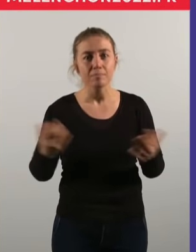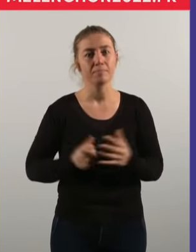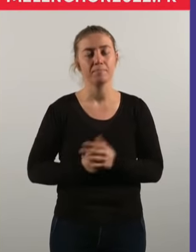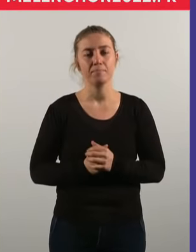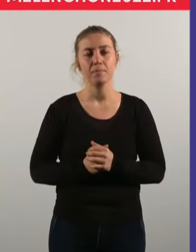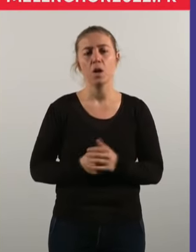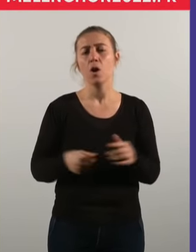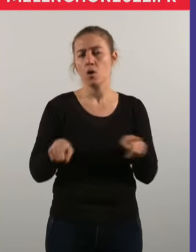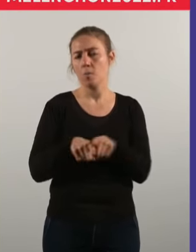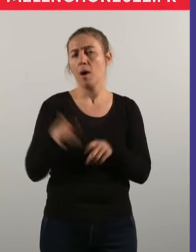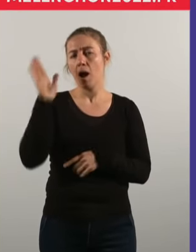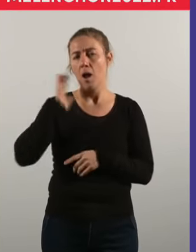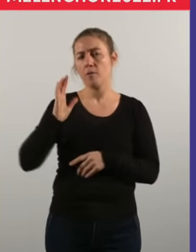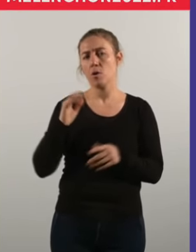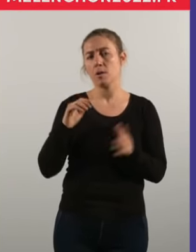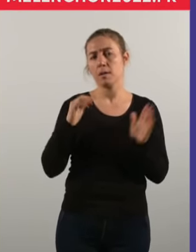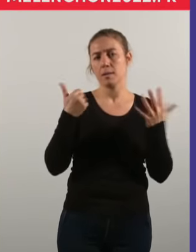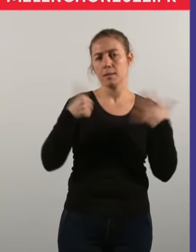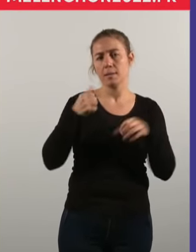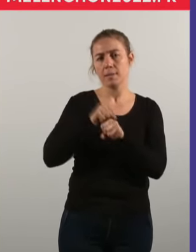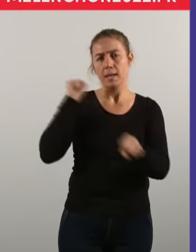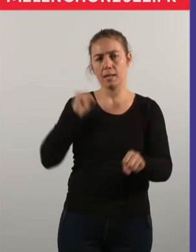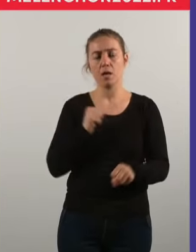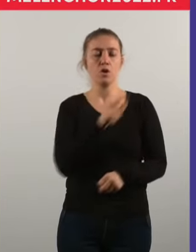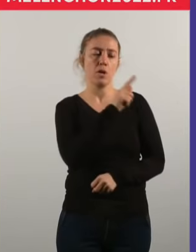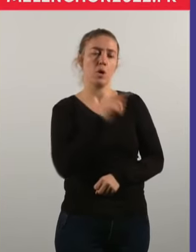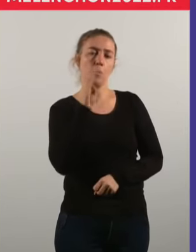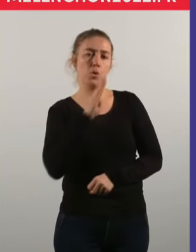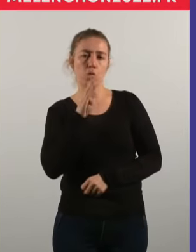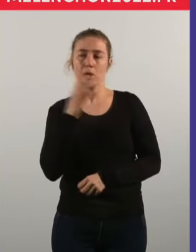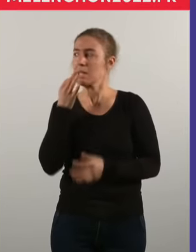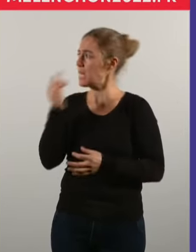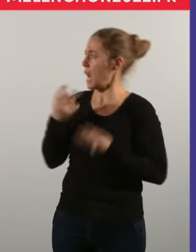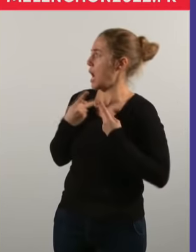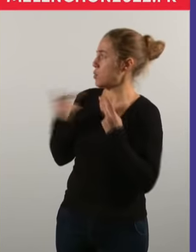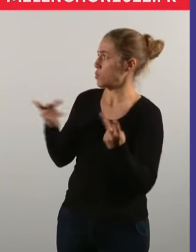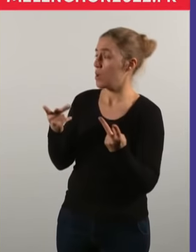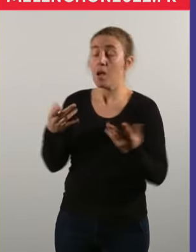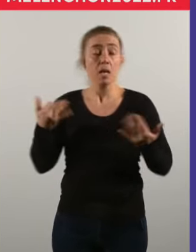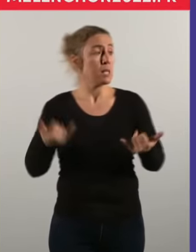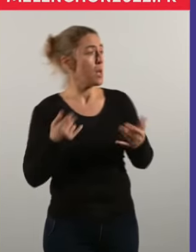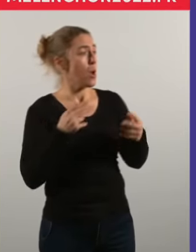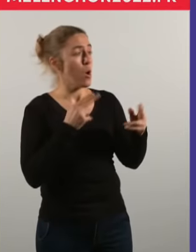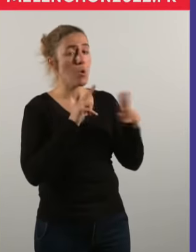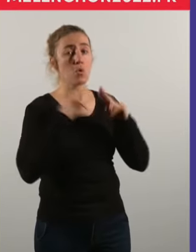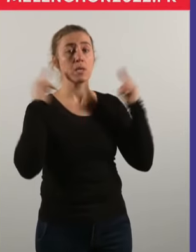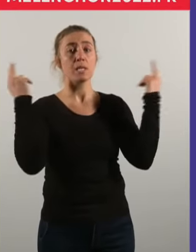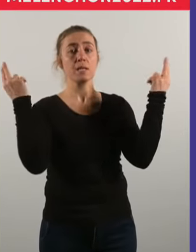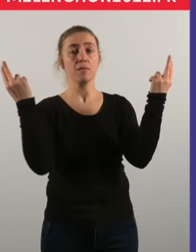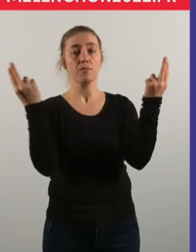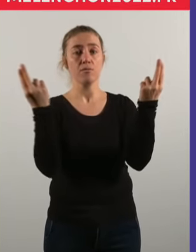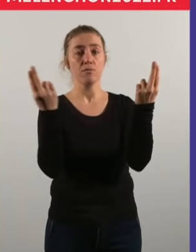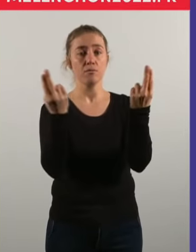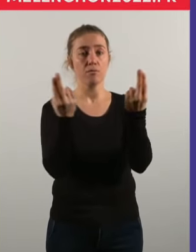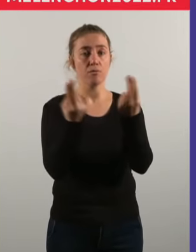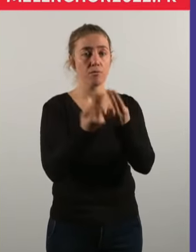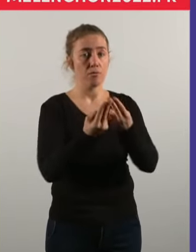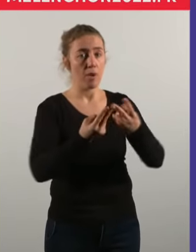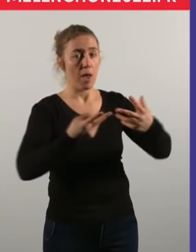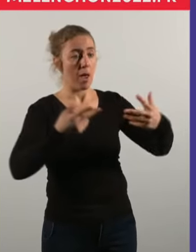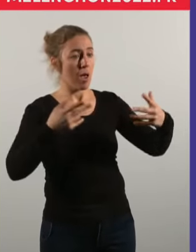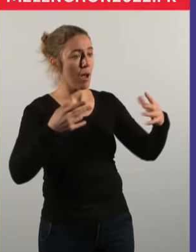au XVIe siècle, Giordano Bruno, disant que cet univers infini contenait un nombre de